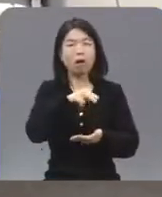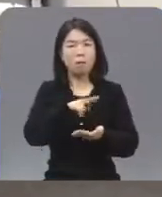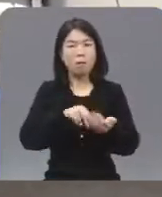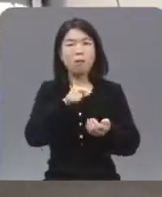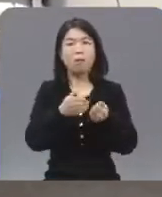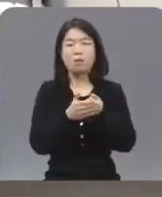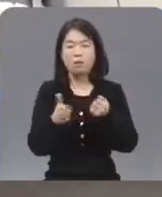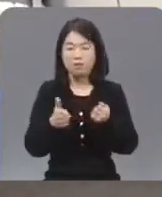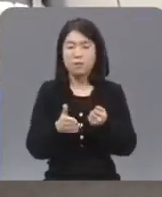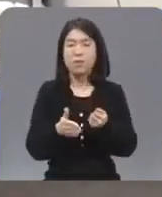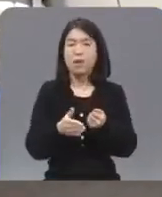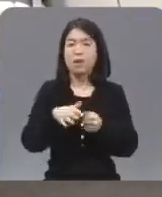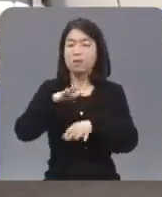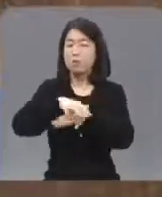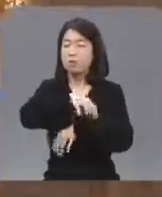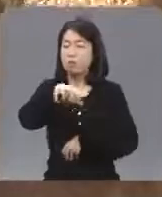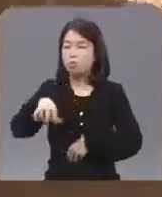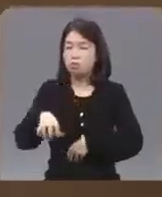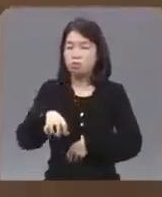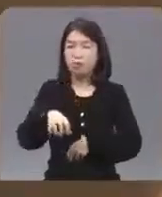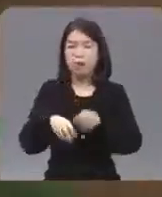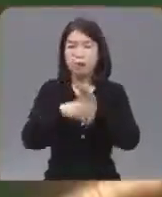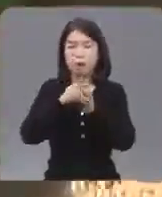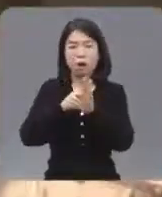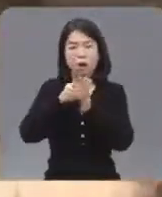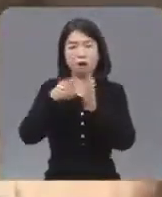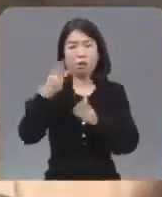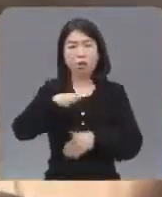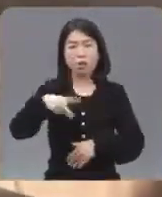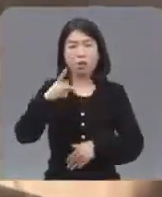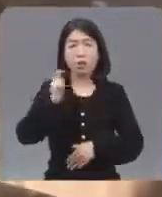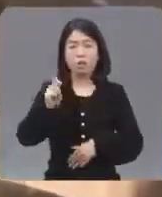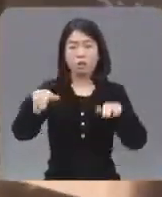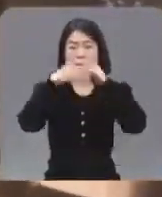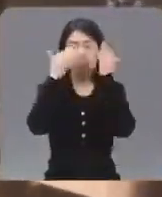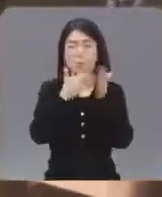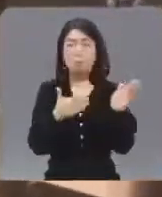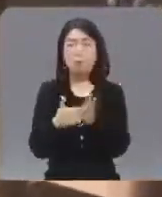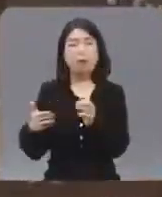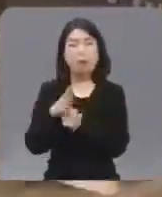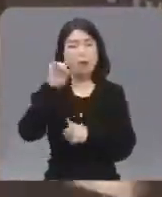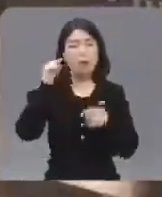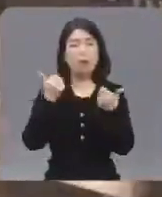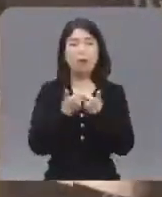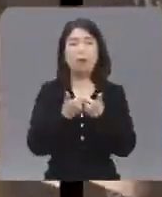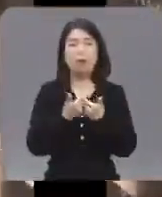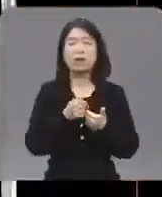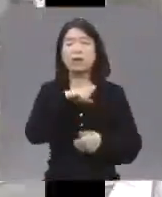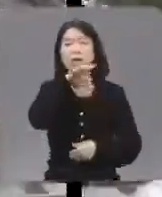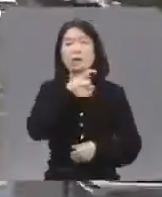방식을 채택해 농가 입찰 물량 2,200여 톤 전량이 유찰돼 농민들의 반말을 사왔습니다.